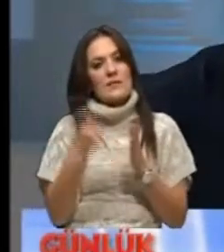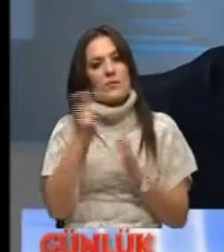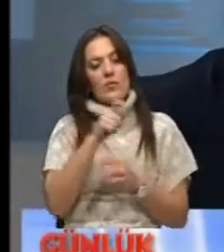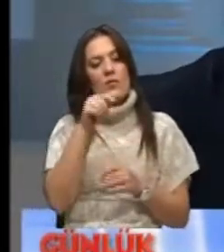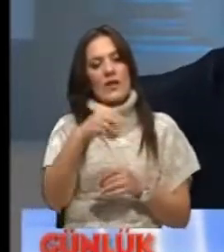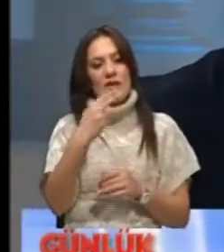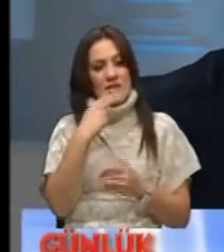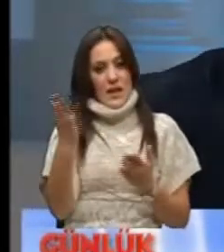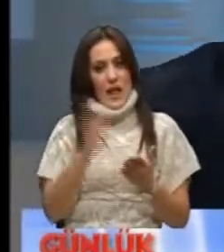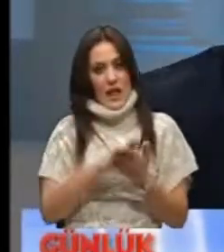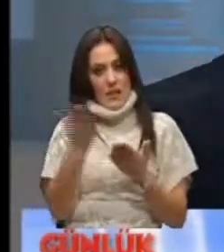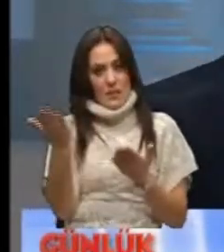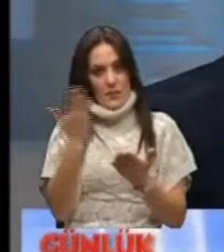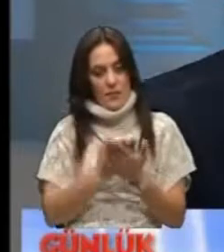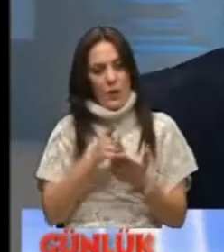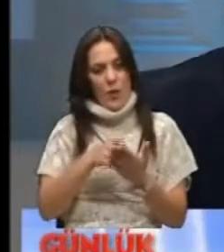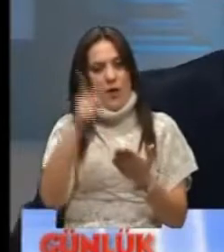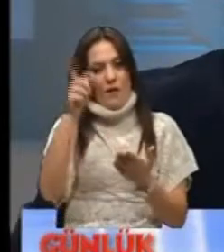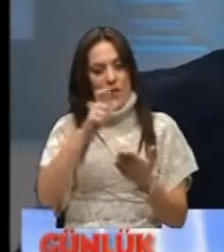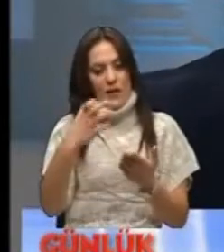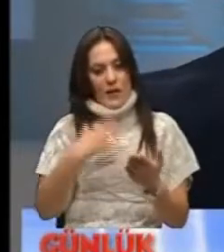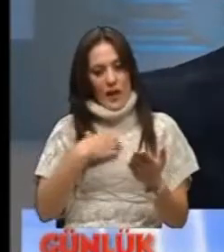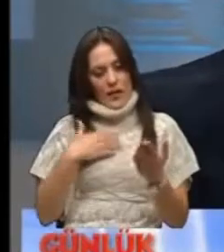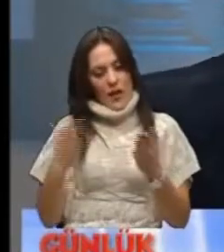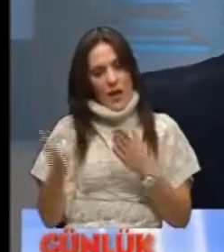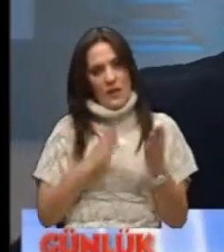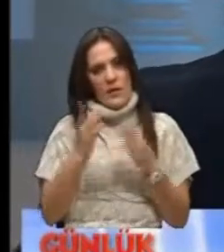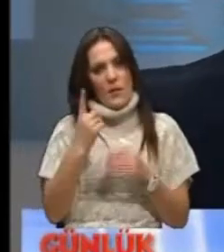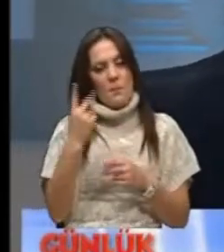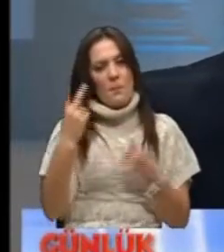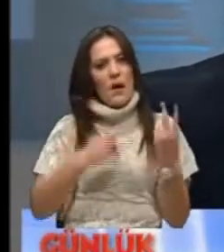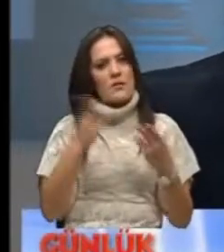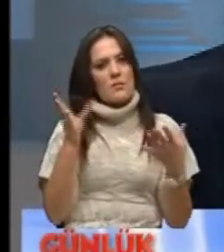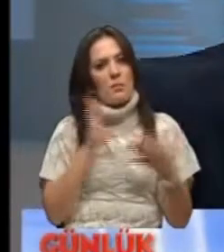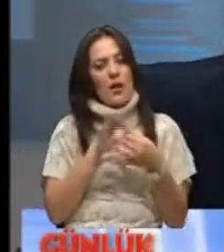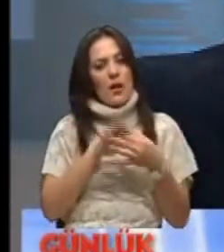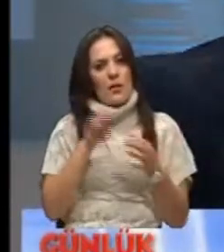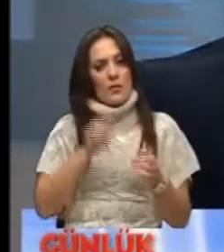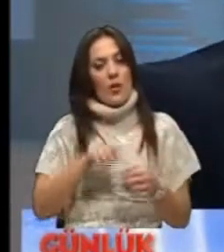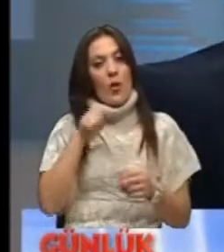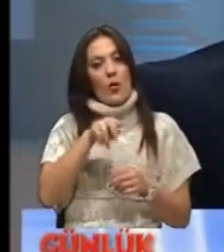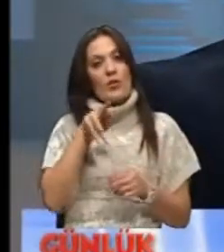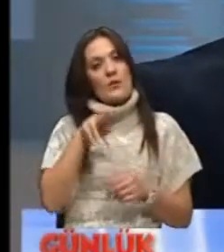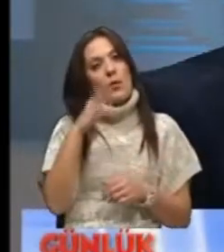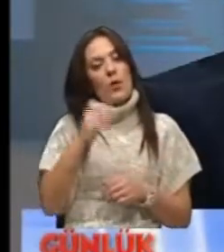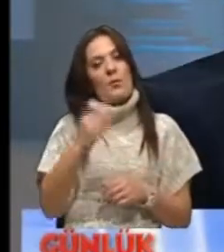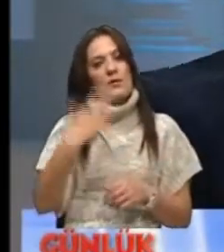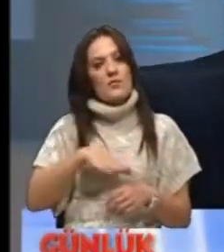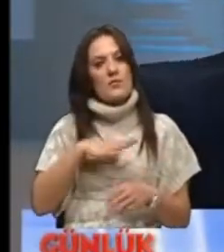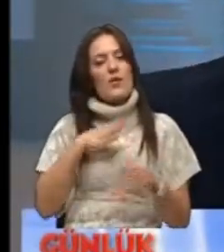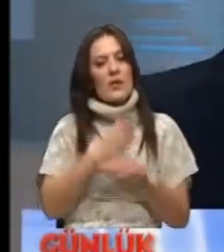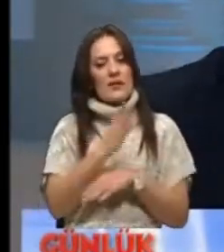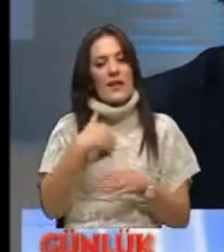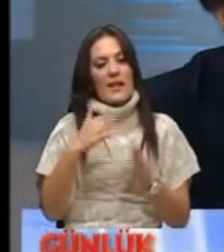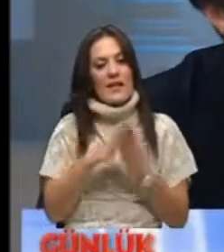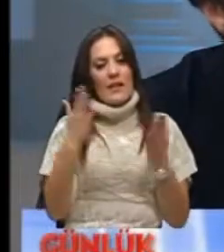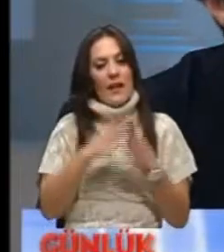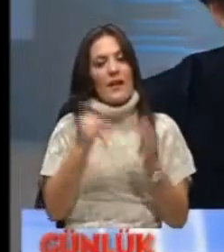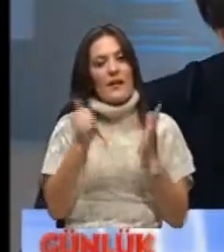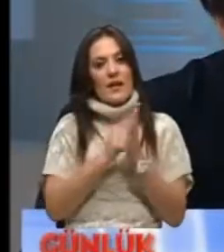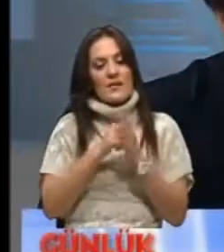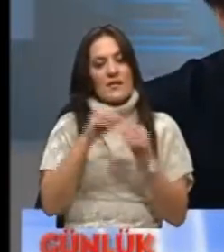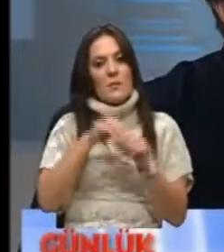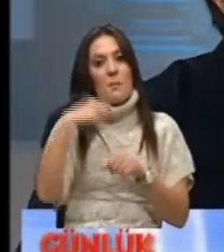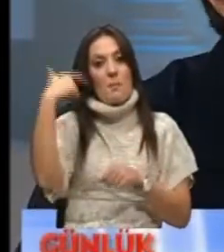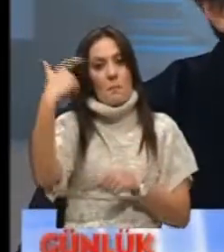kız eline aldığında o fotoğrafla kendisi arasında bir takım bağlar kuruyor. Hı hı. Ve onun gibi olmak istiyor. Yani esasında dergilerin,